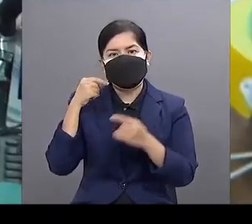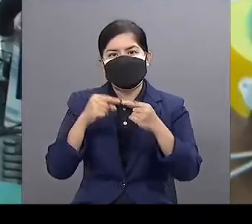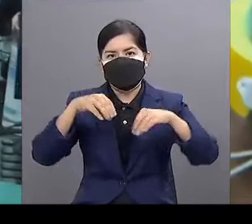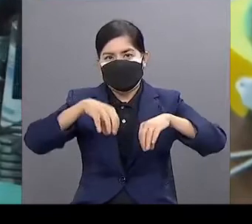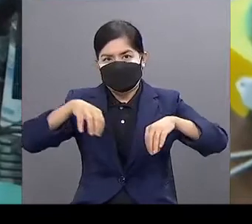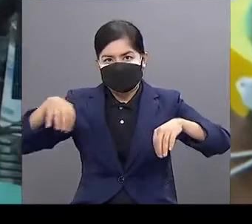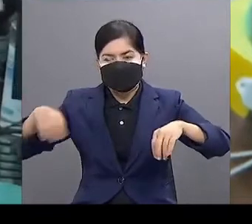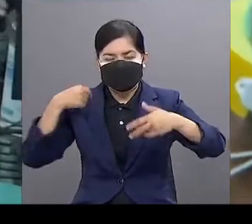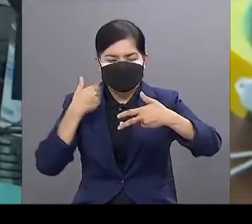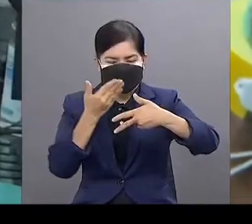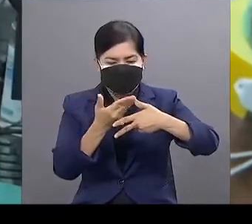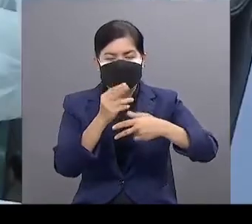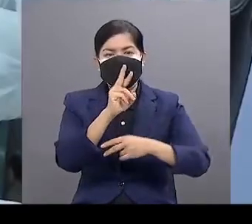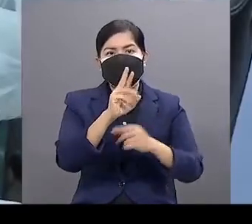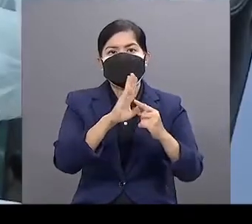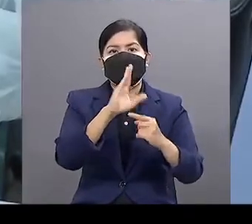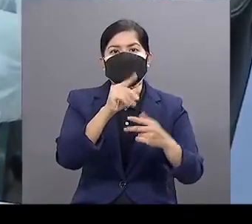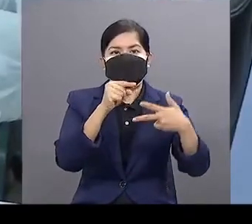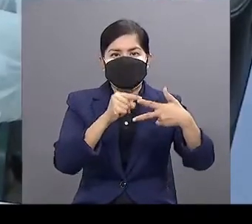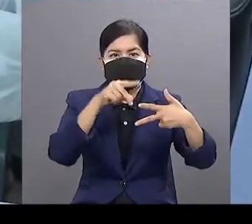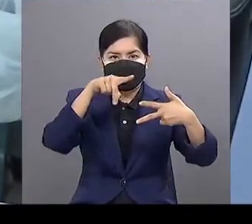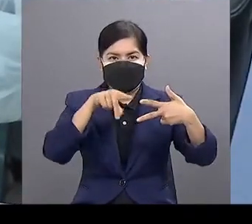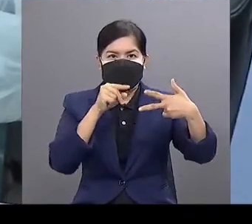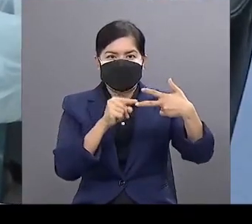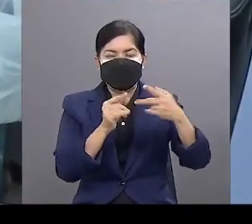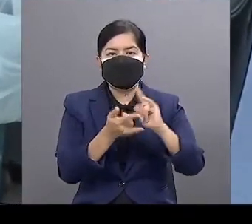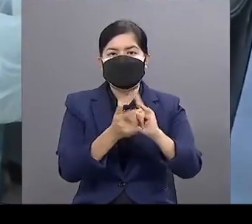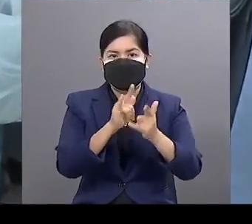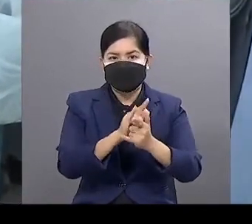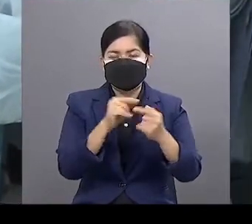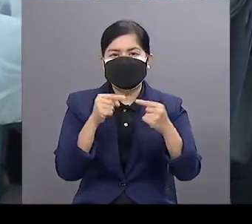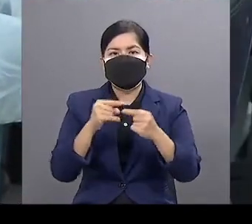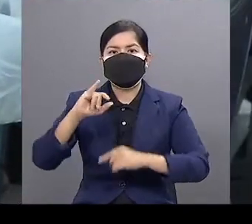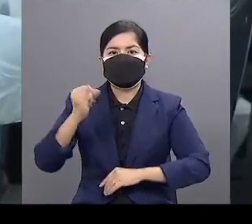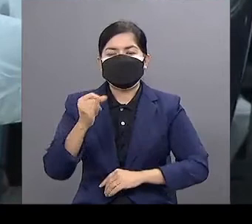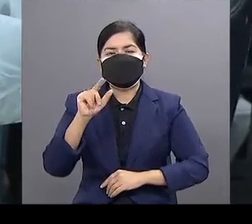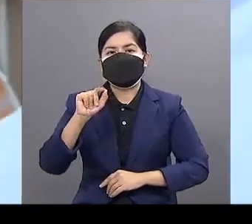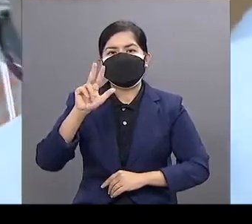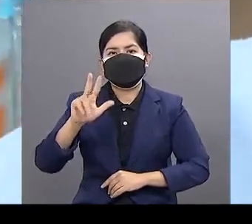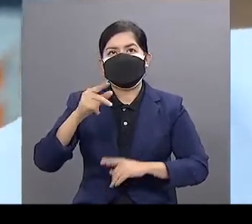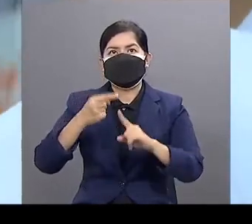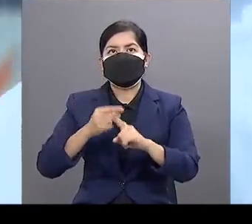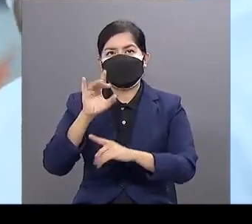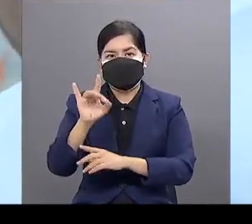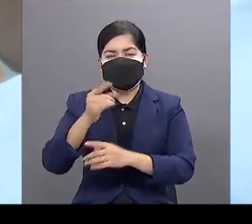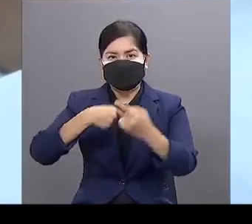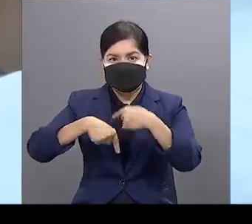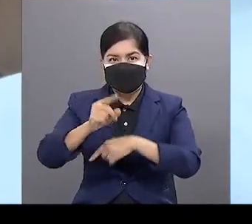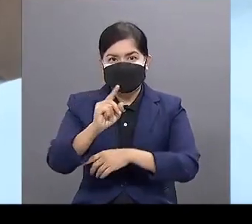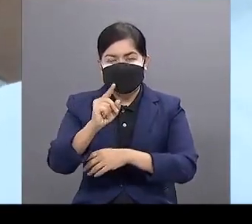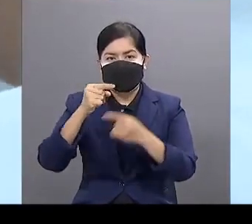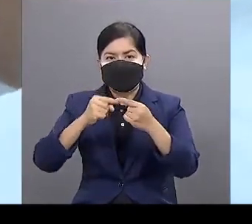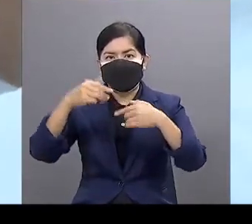พร้อมเมนาด้าและเซ็นทรัลเฟสติวัลครับและวันจันทร์ที่ 23สิงหาคม Box inได้ที่หน่วยฉีดวัคซีนหอประชุมมหาวิทยาลัย